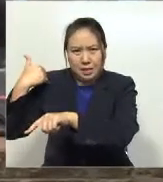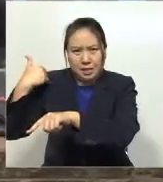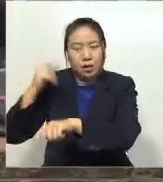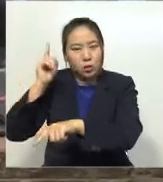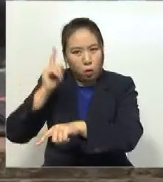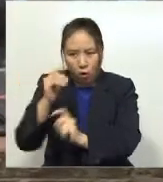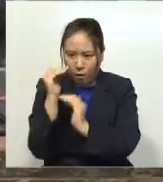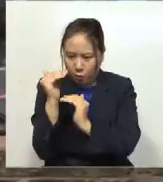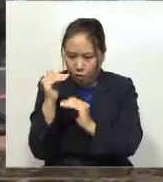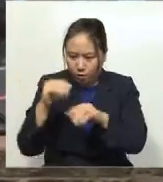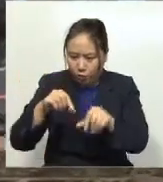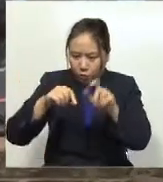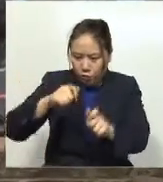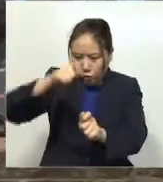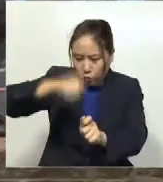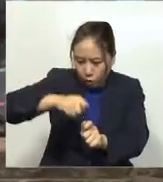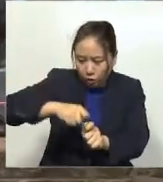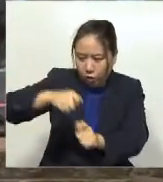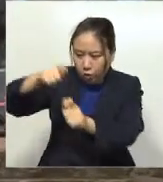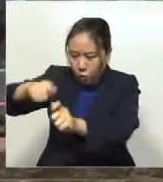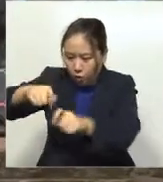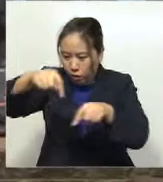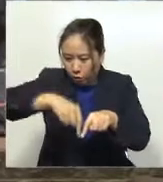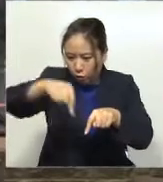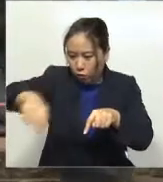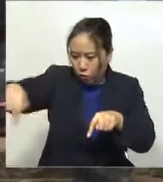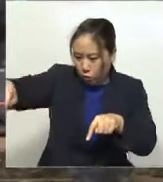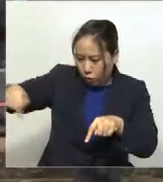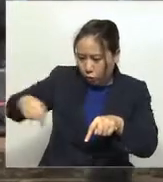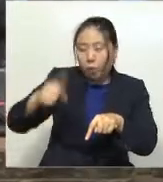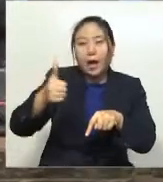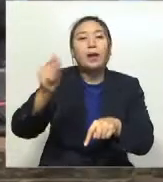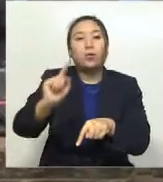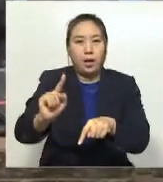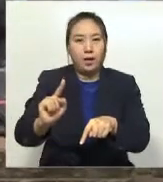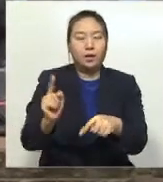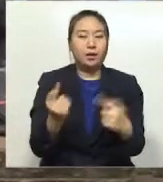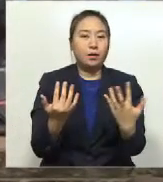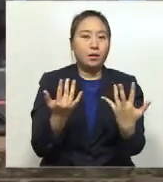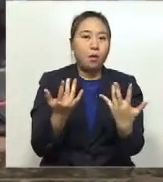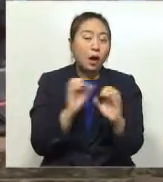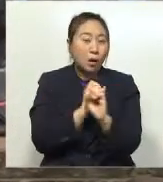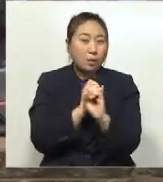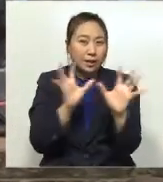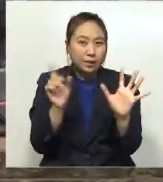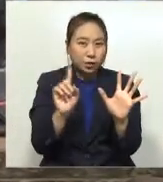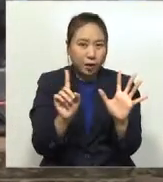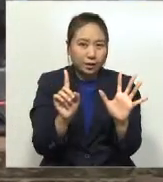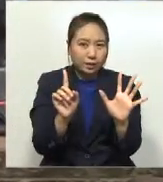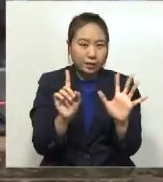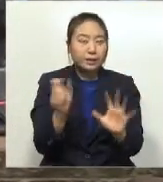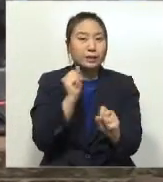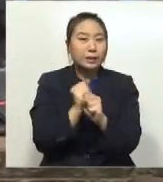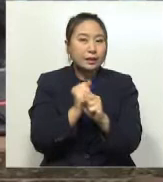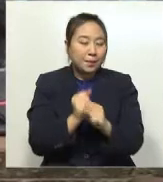ต้องเข้าไปกําหนดพื้นที่กําหนดจุดว่าจะสามารถใช้พื้นที่ประโยชน์ตรงไหนบ้างค่ะอีกทางนะคะความชัดเจนอีกอย่างนึงในเรื่องของการทํา